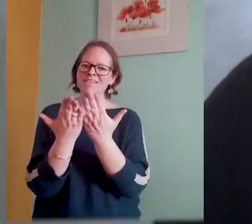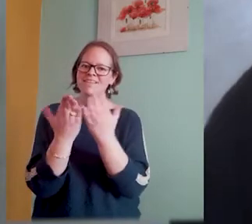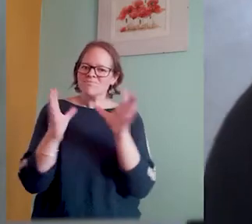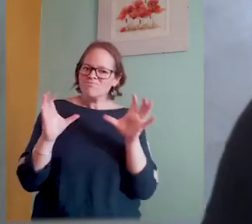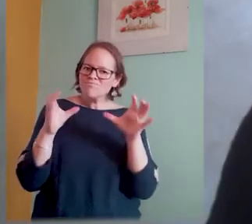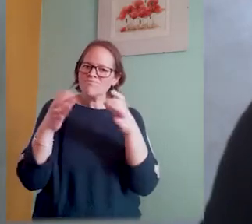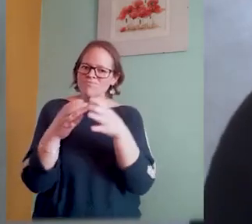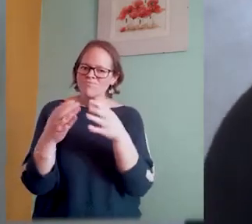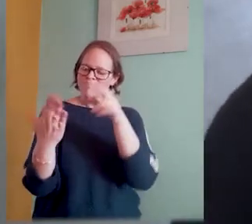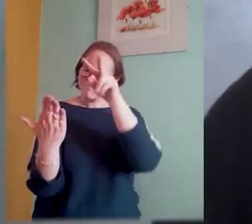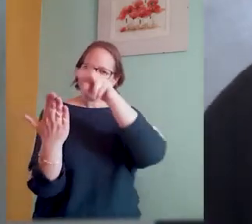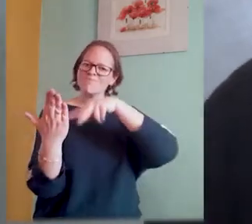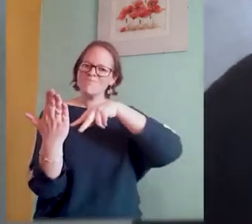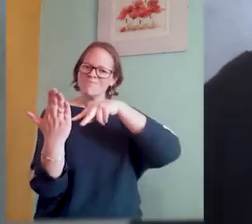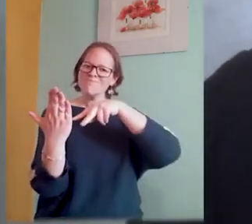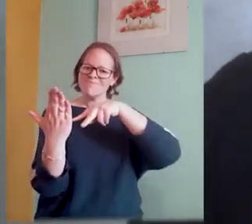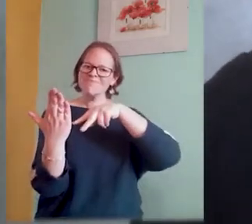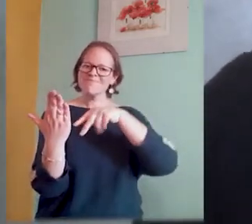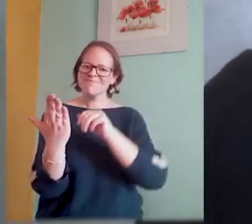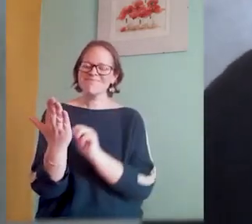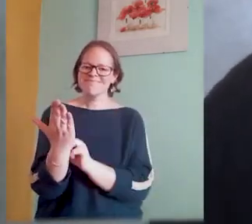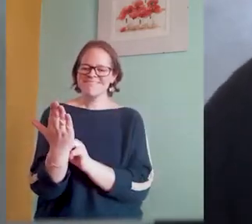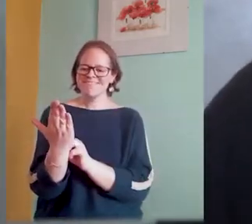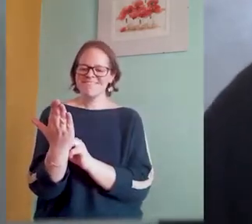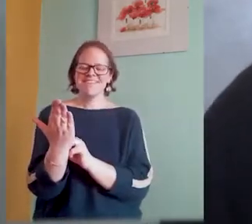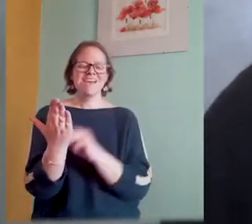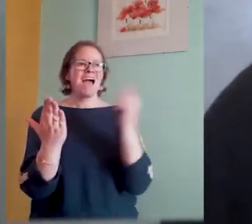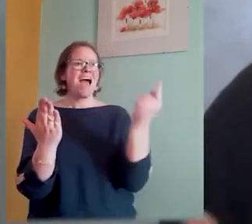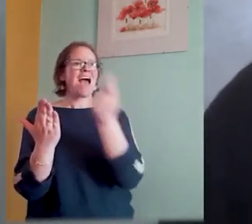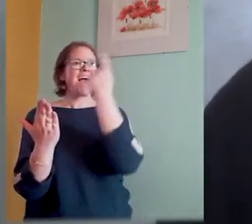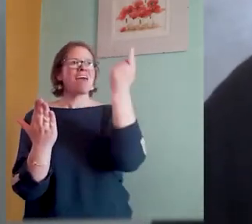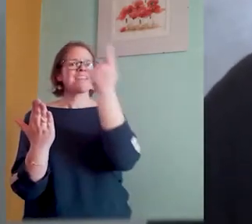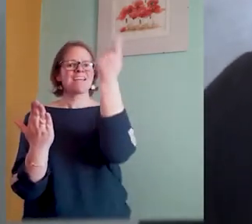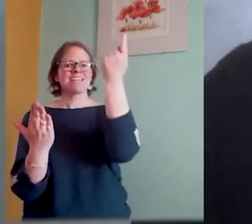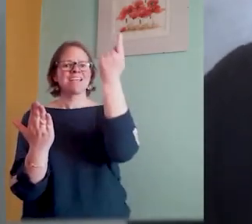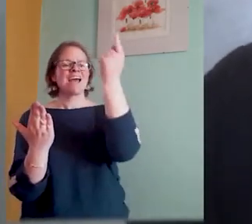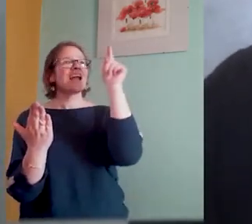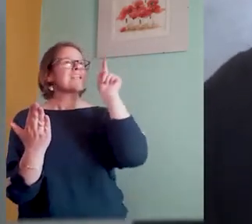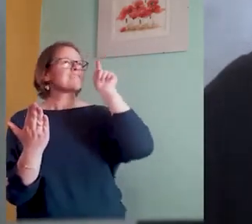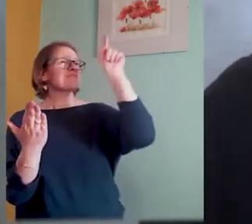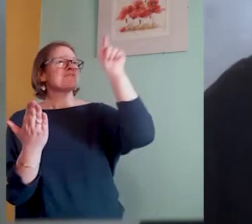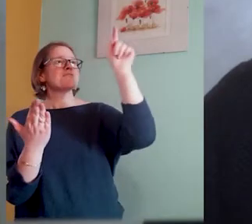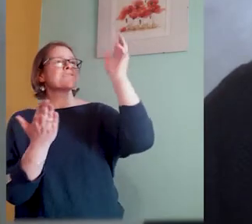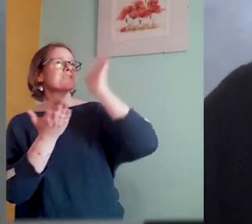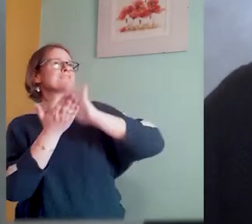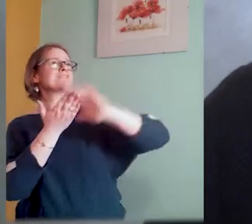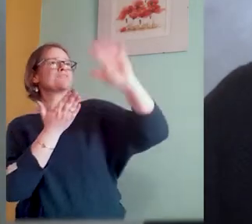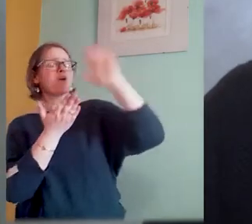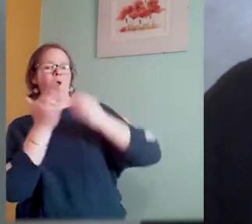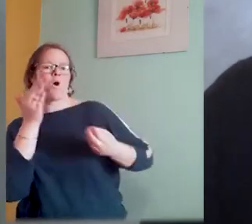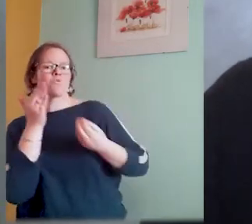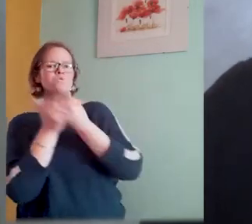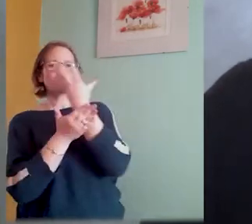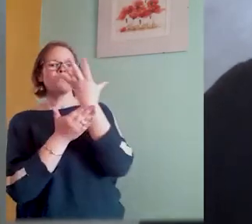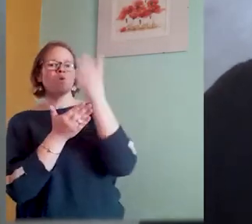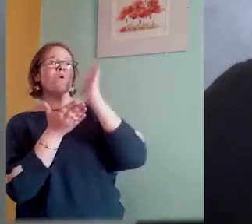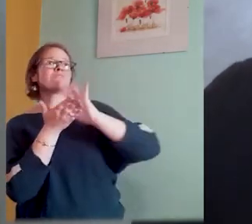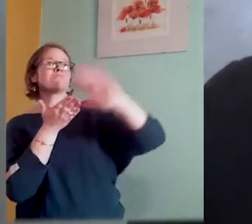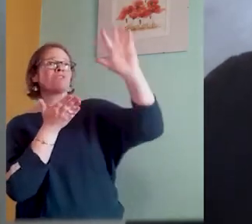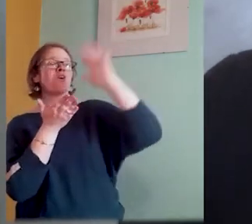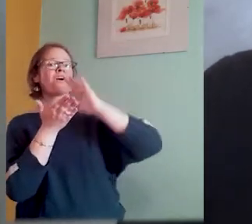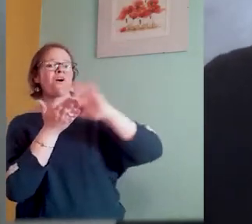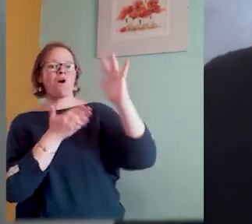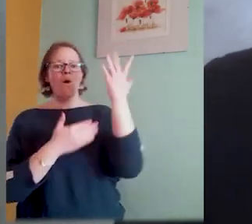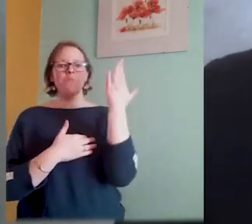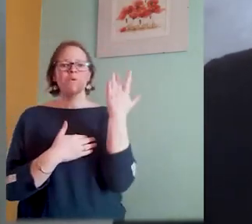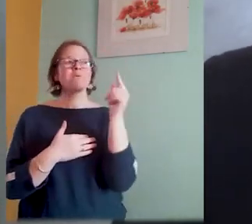Il est marqué, psaume 98, verset 1, « Chantez en l'honneur de l'Éternel un cantique nouveau. » Car il a